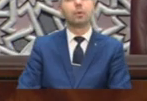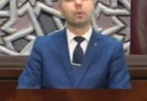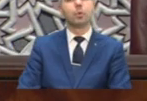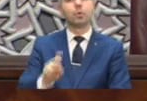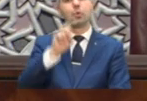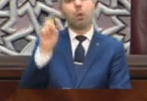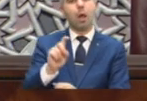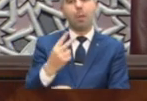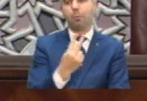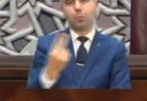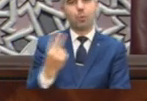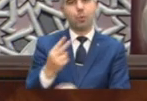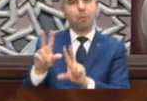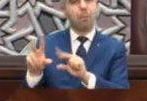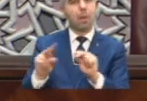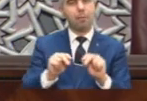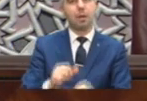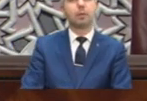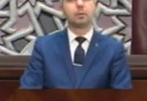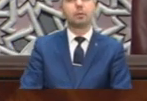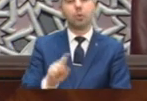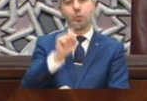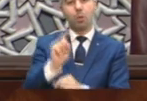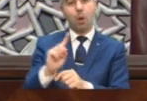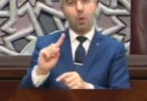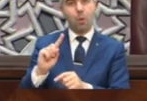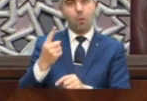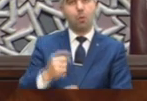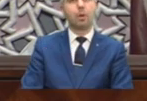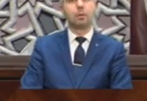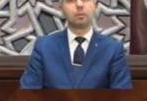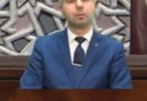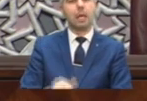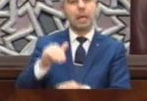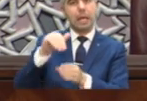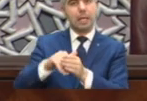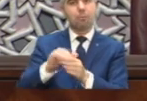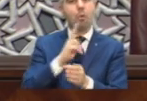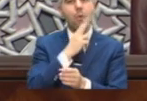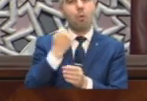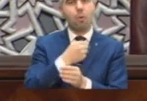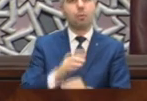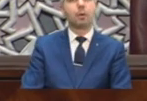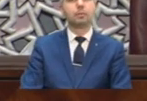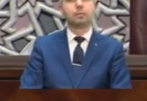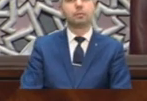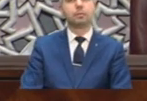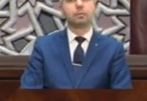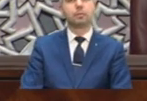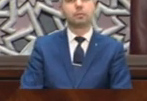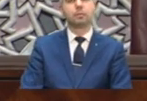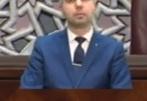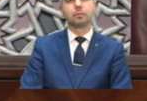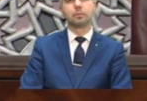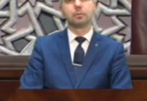في إطار وحدة الموضوع. السؤال الأول عن فرق الأغلبية، فليتفضل أحد النواب